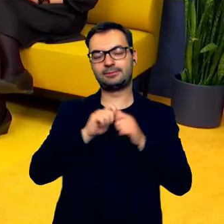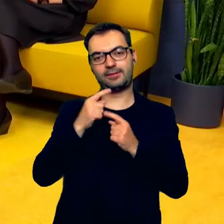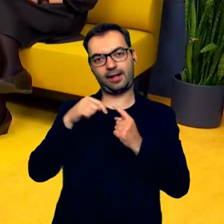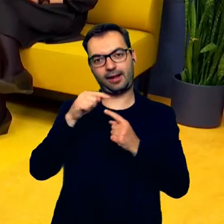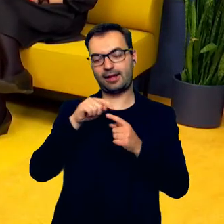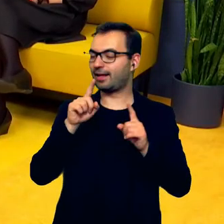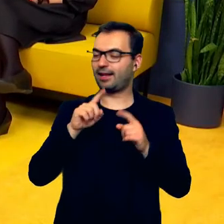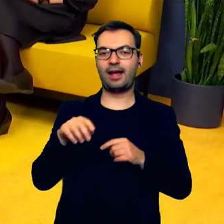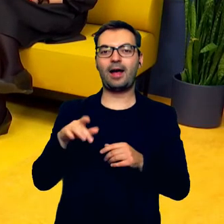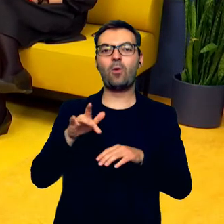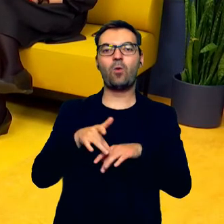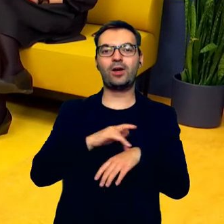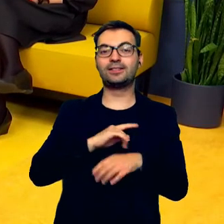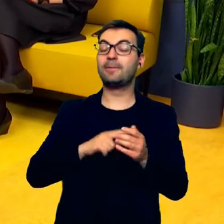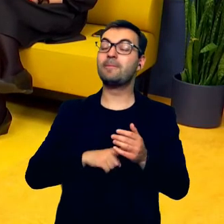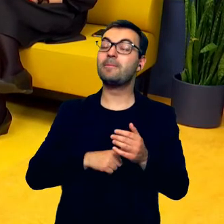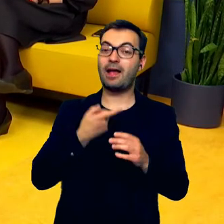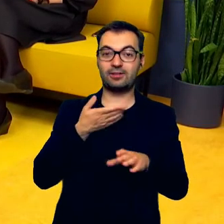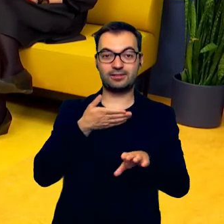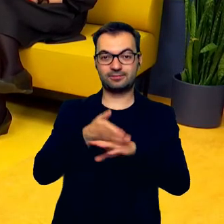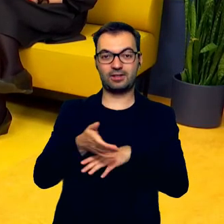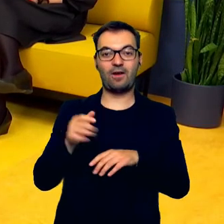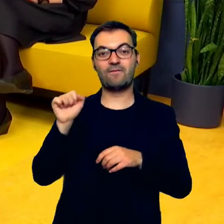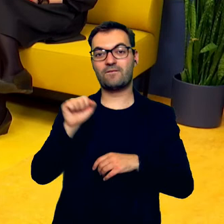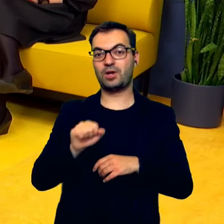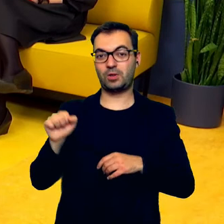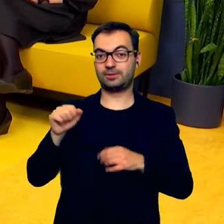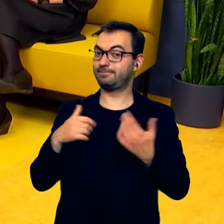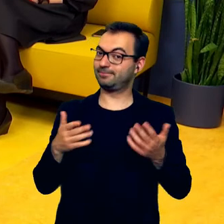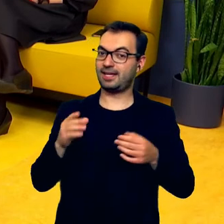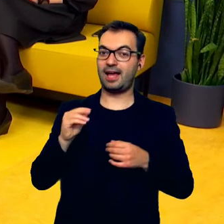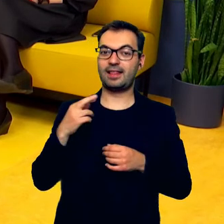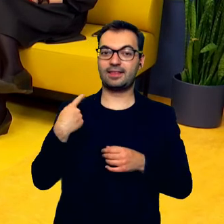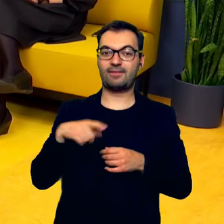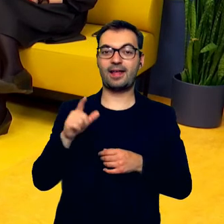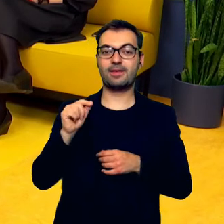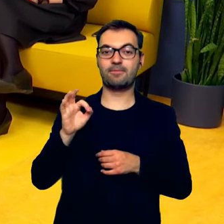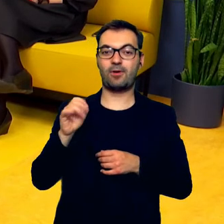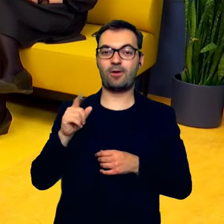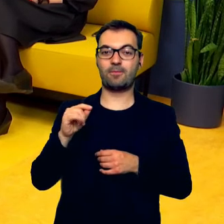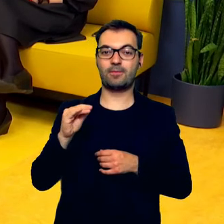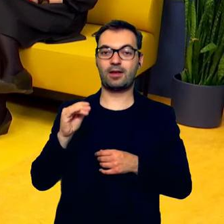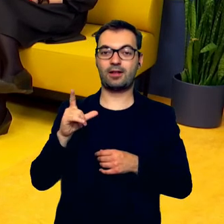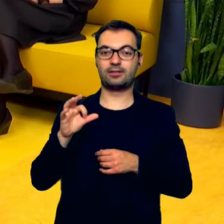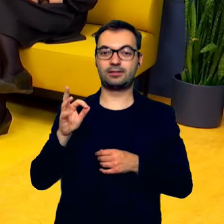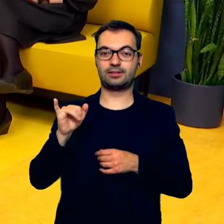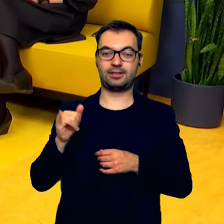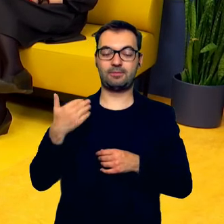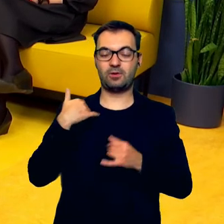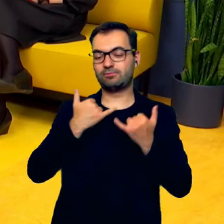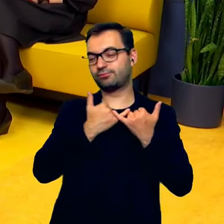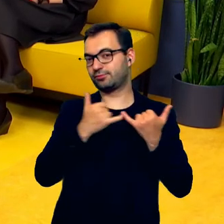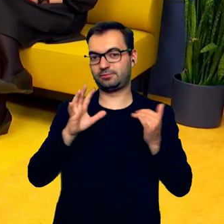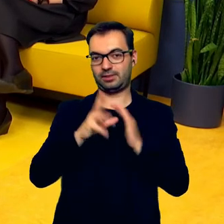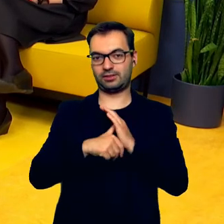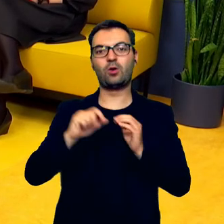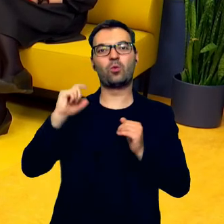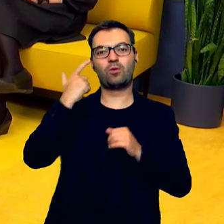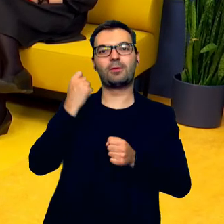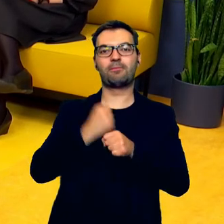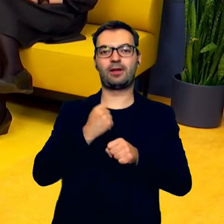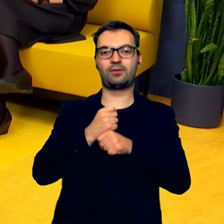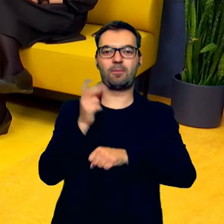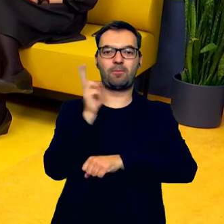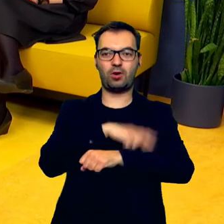Ale Popielski po raz pierwszy się znalazł we Wrocławiu. Edward Popielski do tej pory działał w różnych polskich miastach. Przede wszystkim był